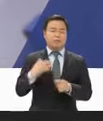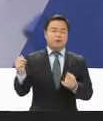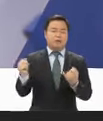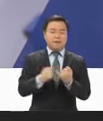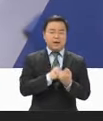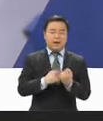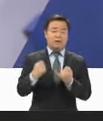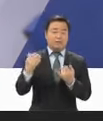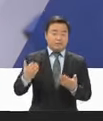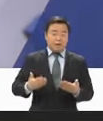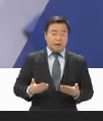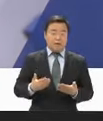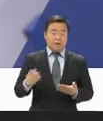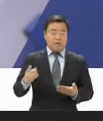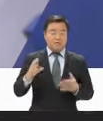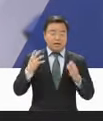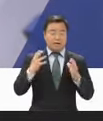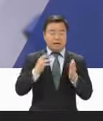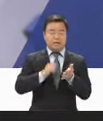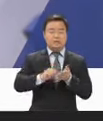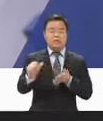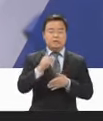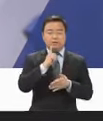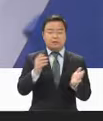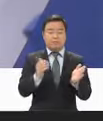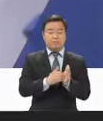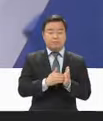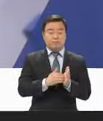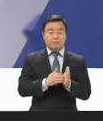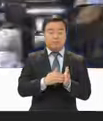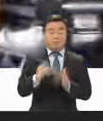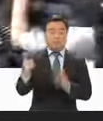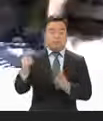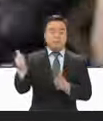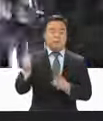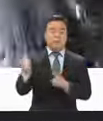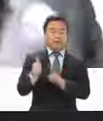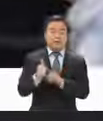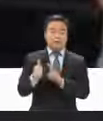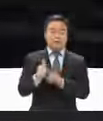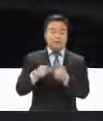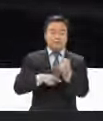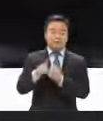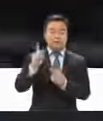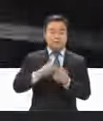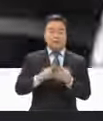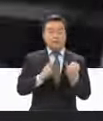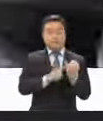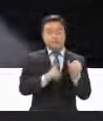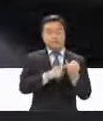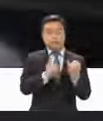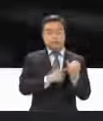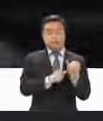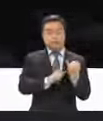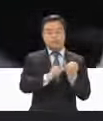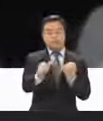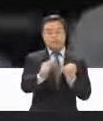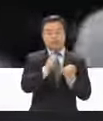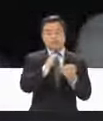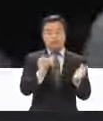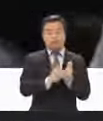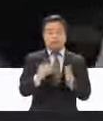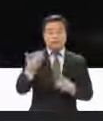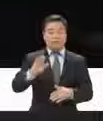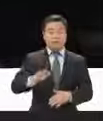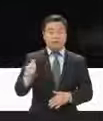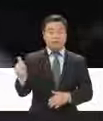유산했다. 김현중 씨의 뜻대로 뭐 임신 중절했다. 이런 식의 주장을 하는 건데 김현중 씨 변호사는